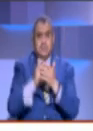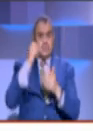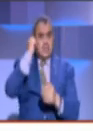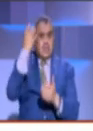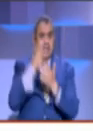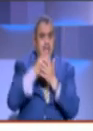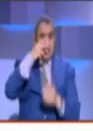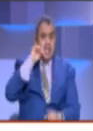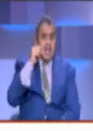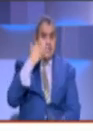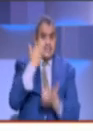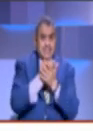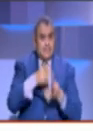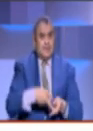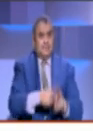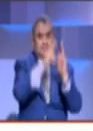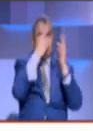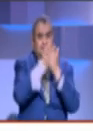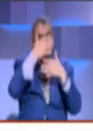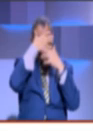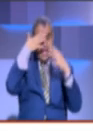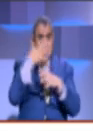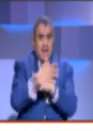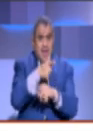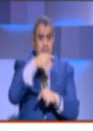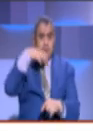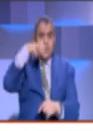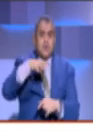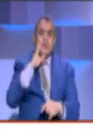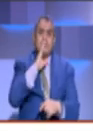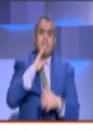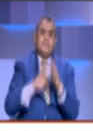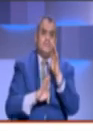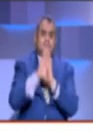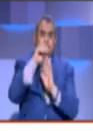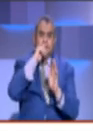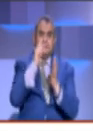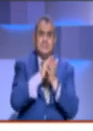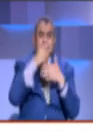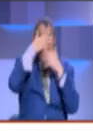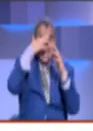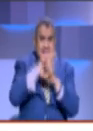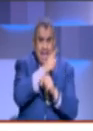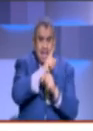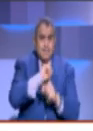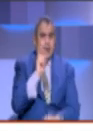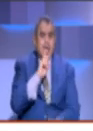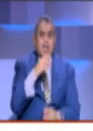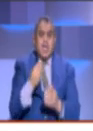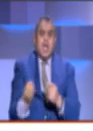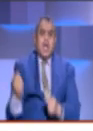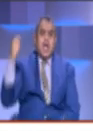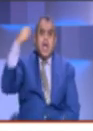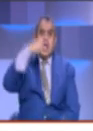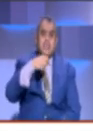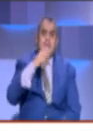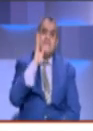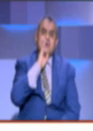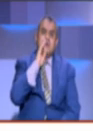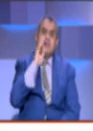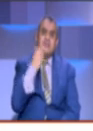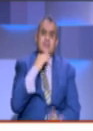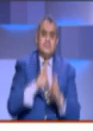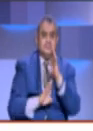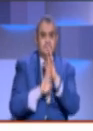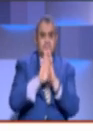لعمليات الإرهاب في محيط القاهرة، لا، هذه ليست يقظة لعمليات الإرهاب، هذه إضافة للرصيد